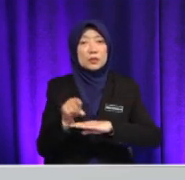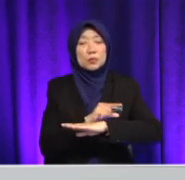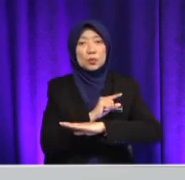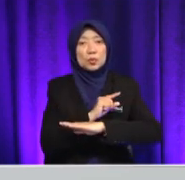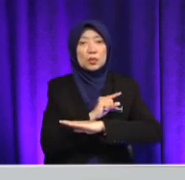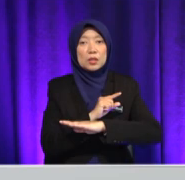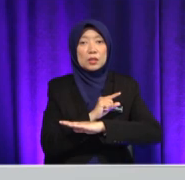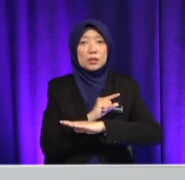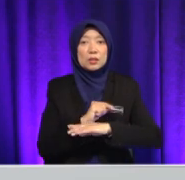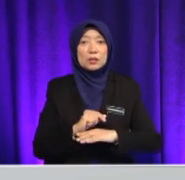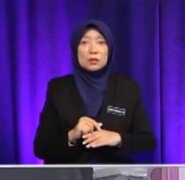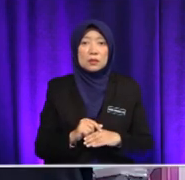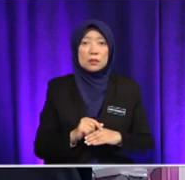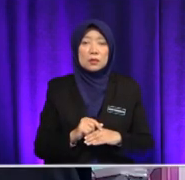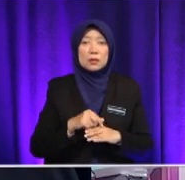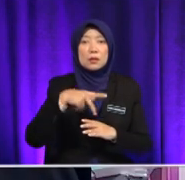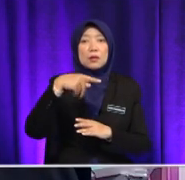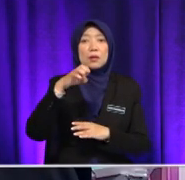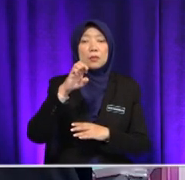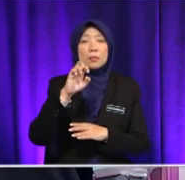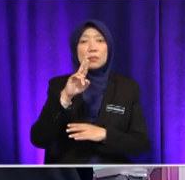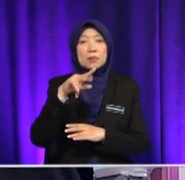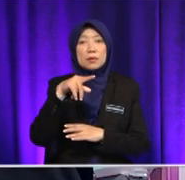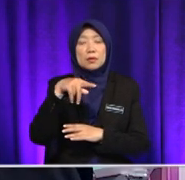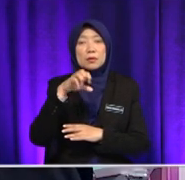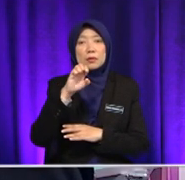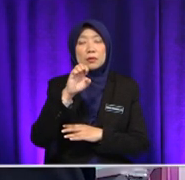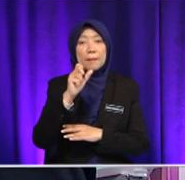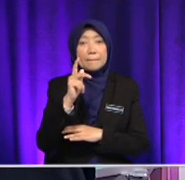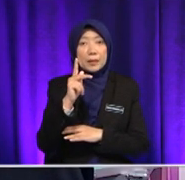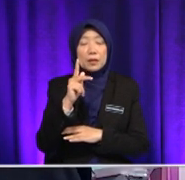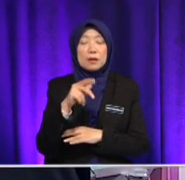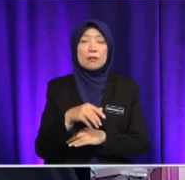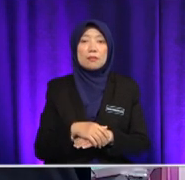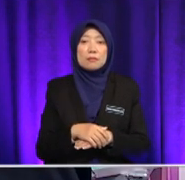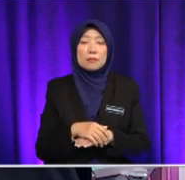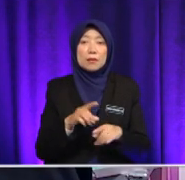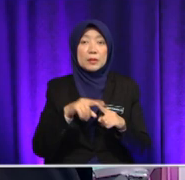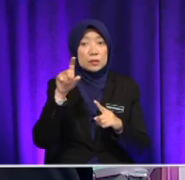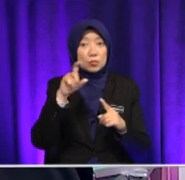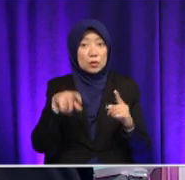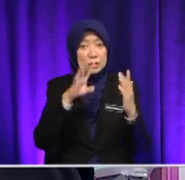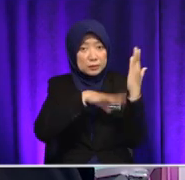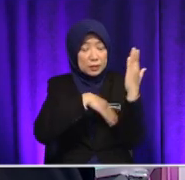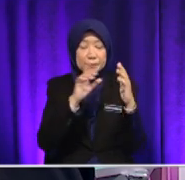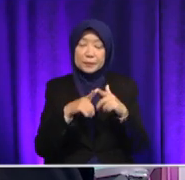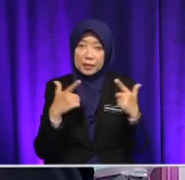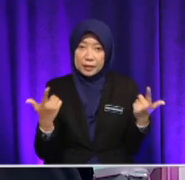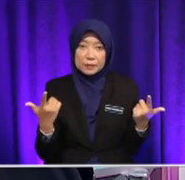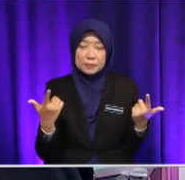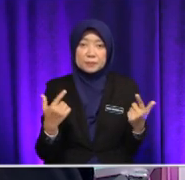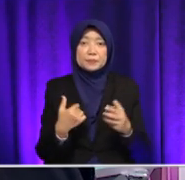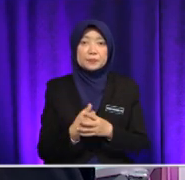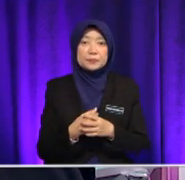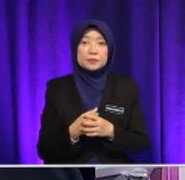apa nih eee Biasanya kita menggunakan zinc collabot Oke ini soalnya 7 biasanya dia